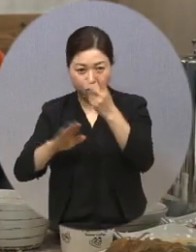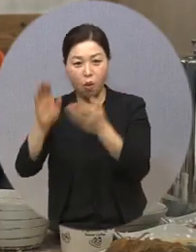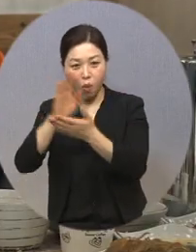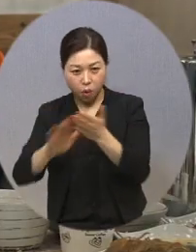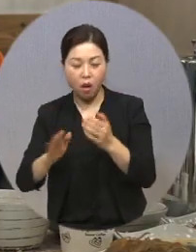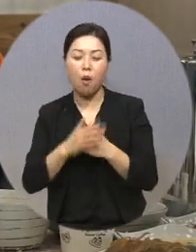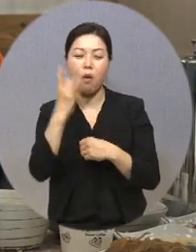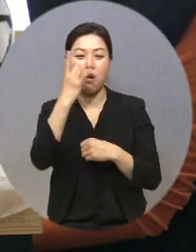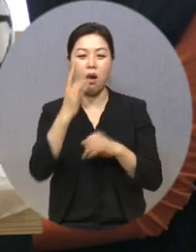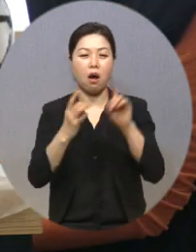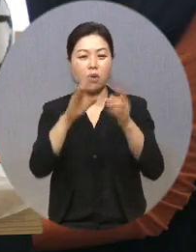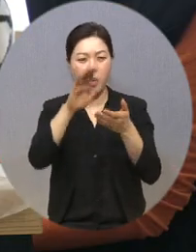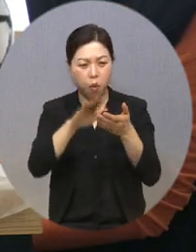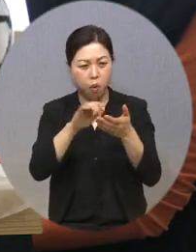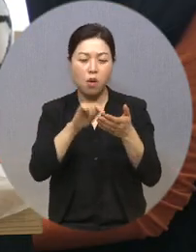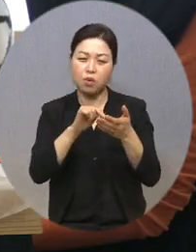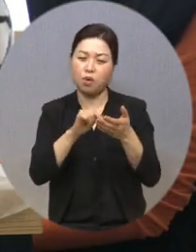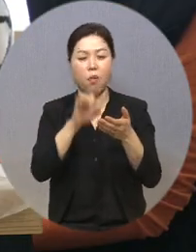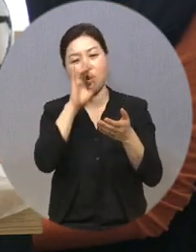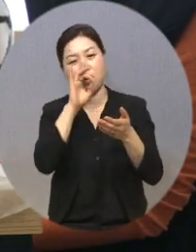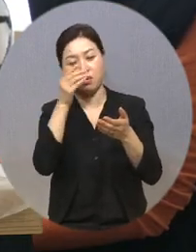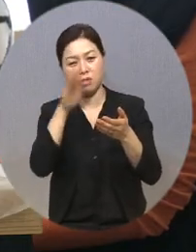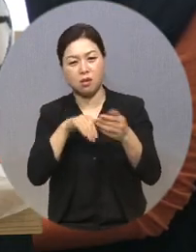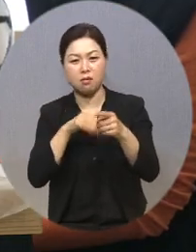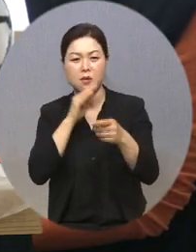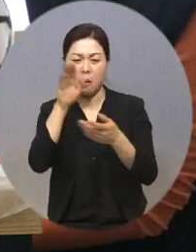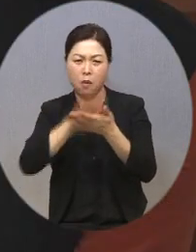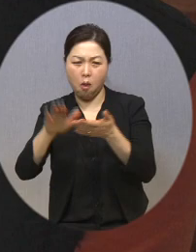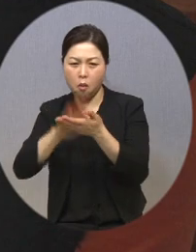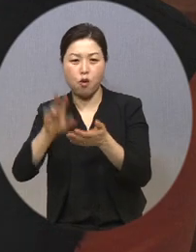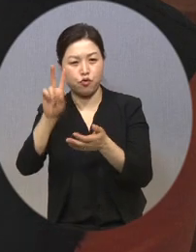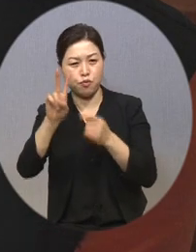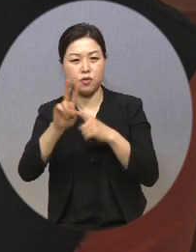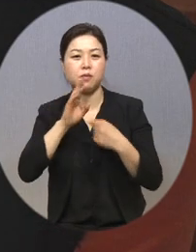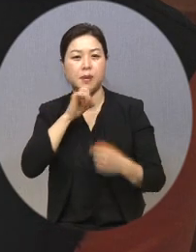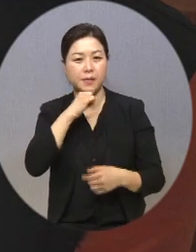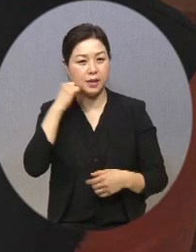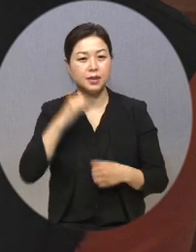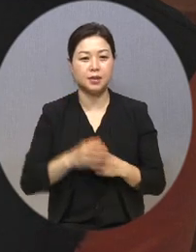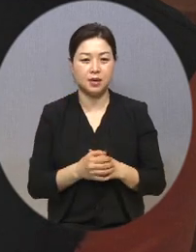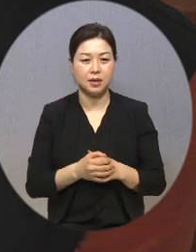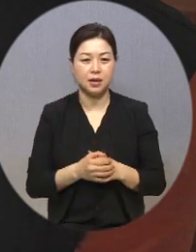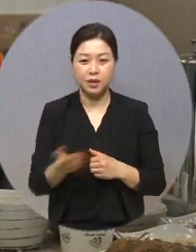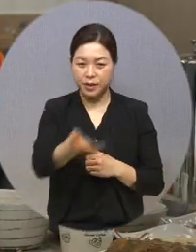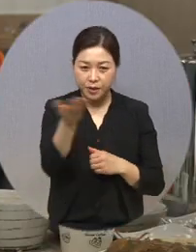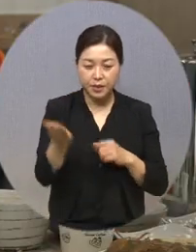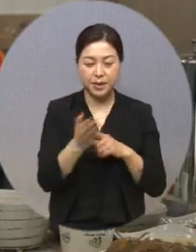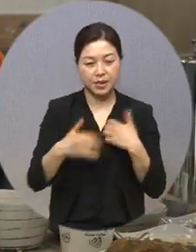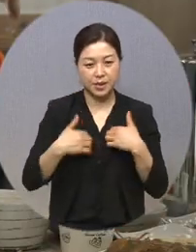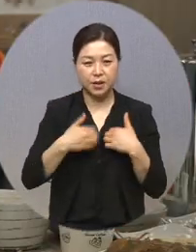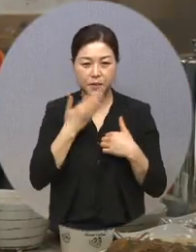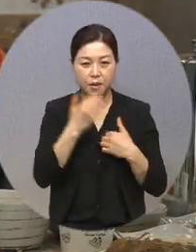정말요? 네. 그 정도로 맛있으니까 여러분들 그냥 예, 인조이 하시면 될 것 같습니다.